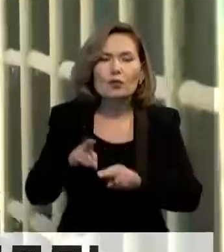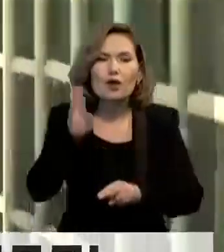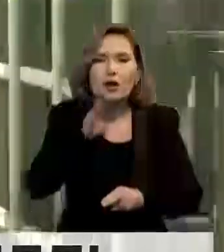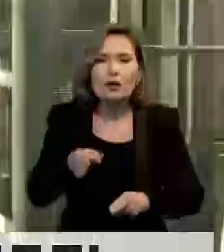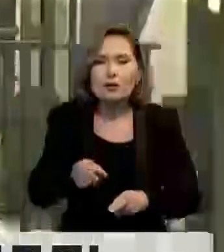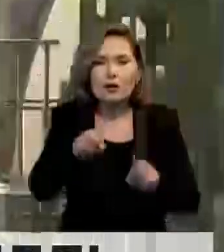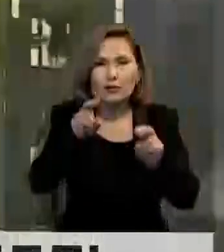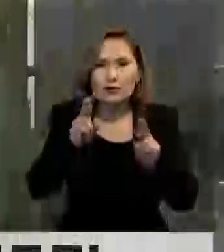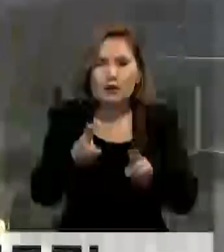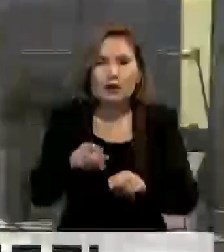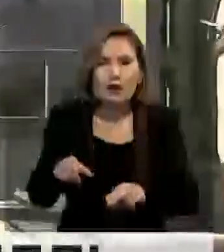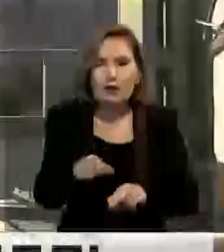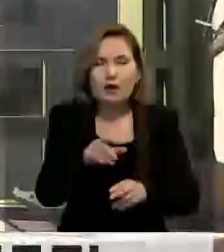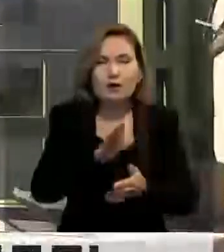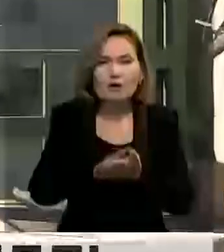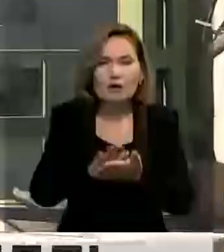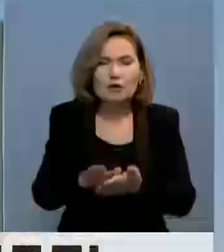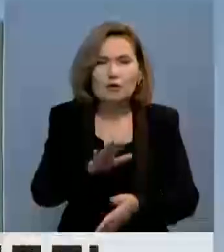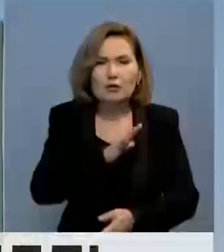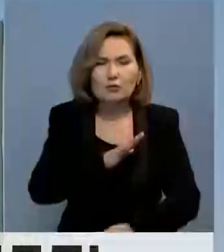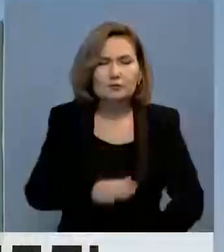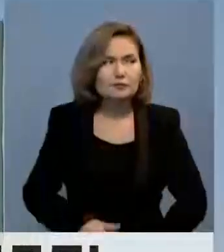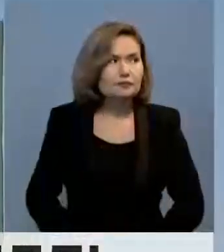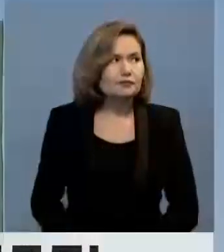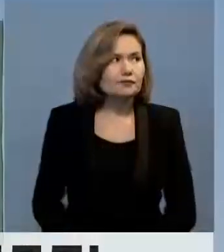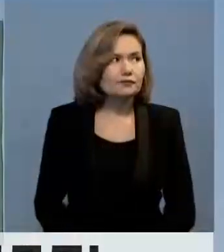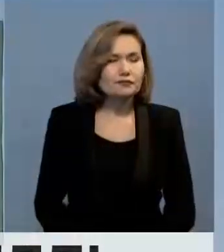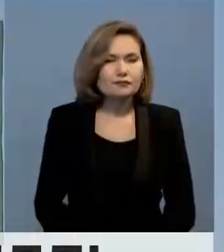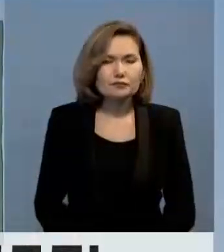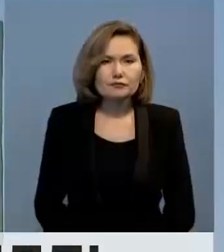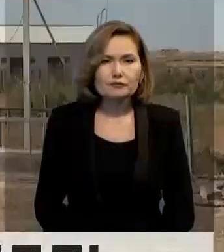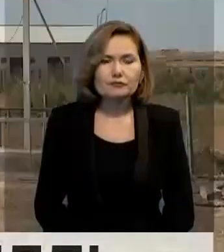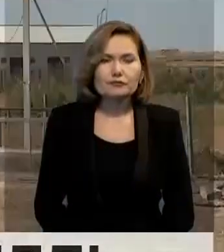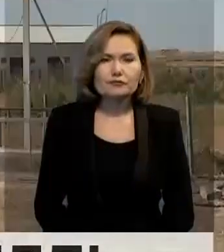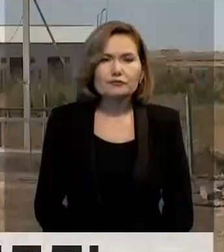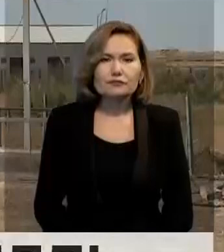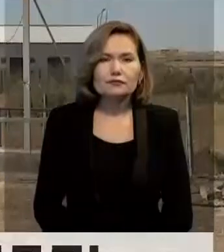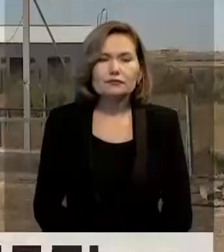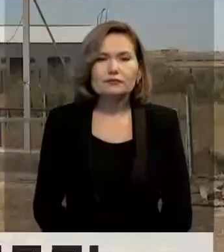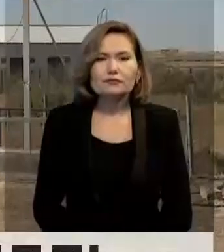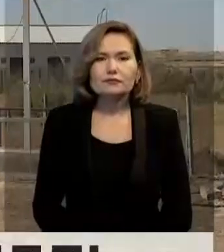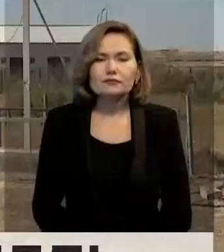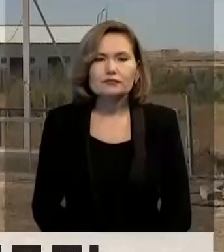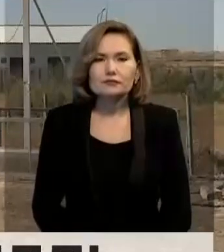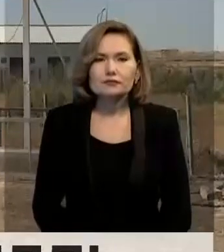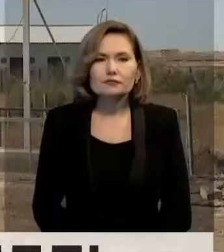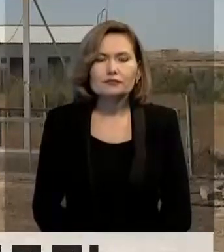түсіретін арналар шұғыл тазалануда. Нұрлан Жақпеков, Әлхайдар Тұрлыханов, Қызылорда облысы, Хабар 24.